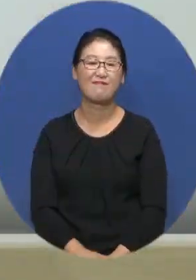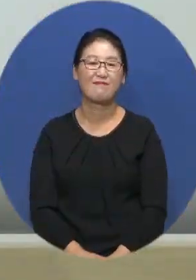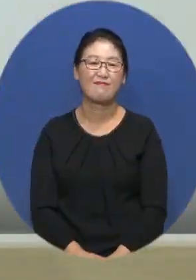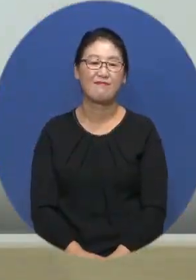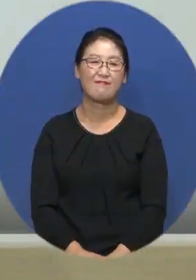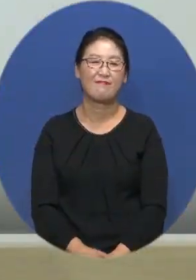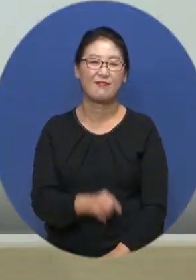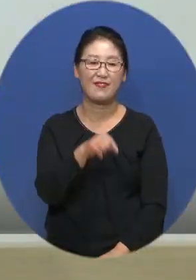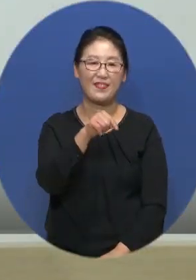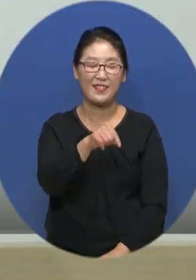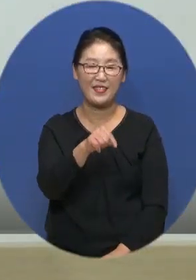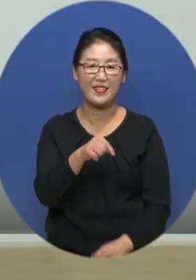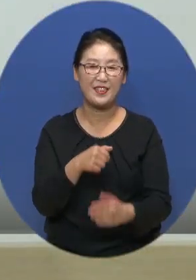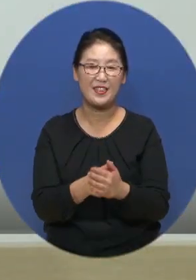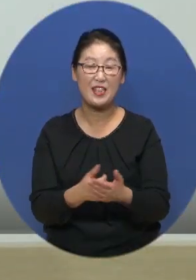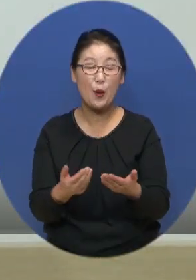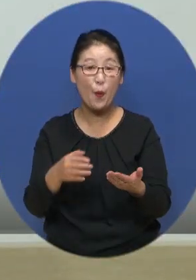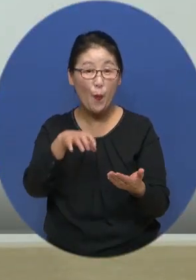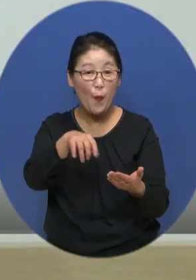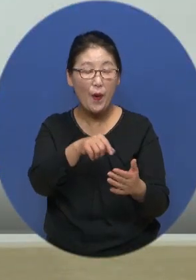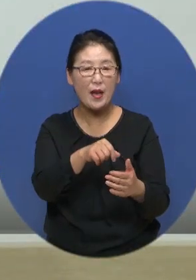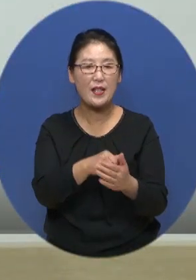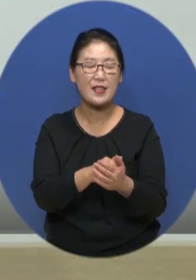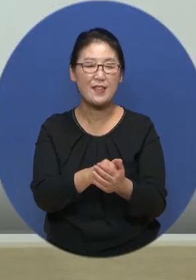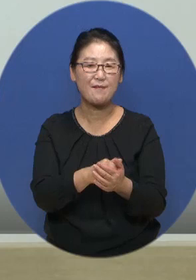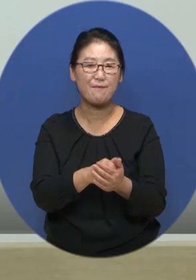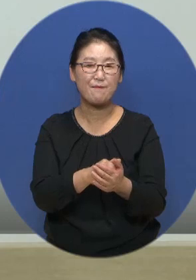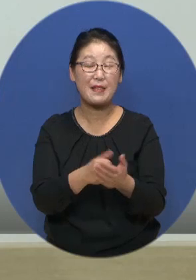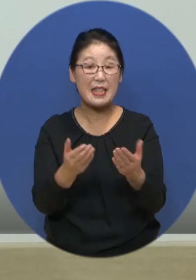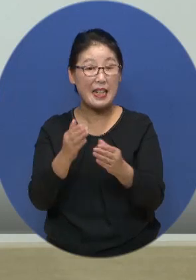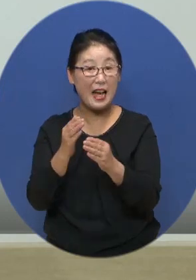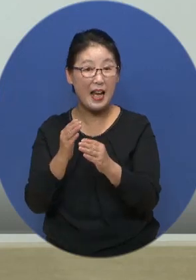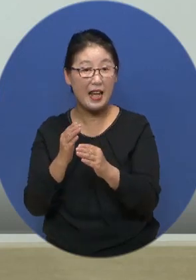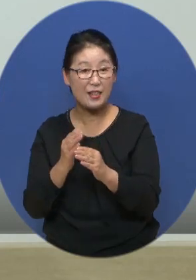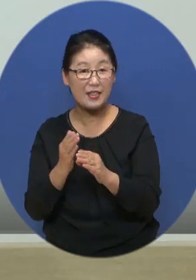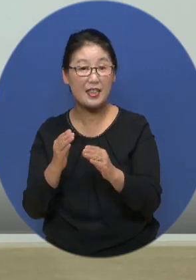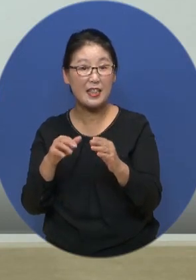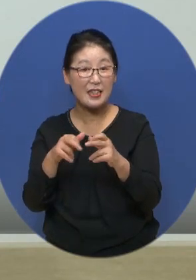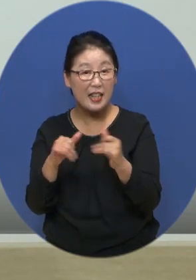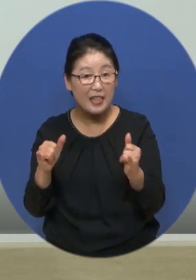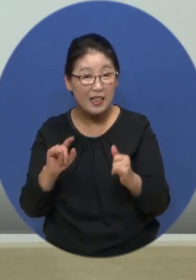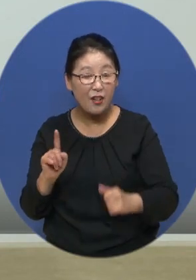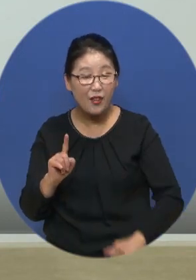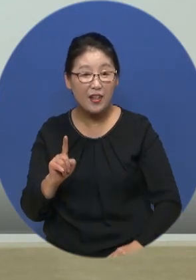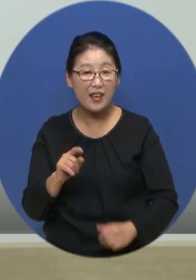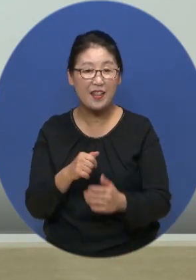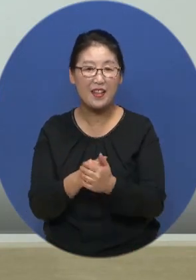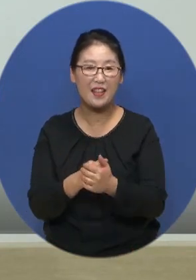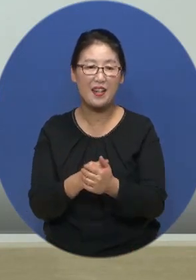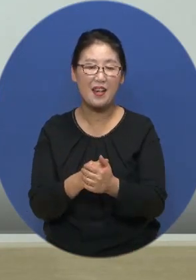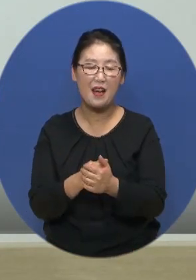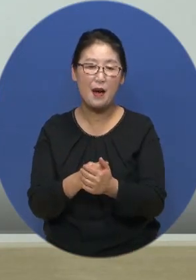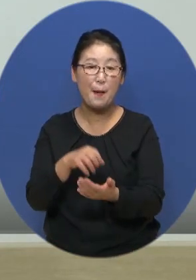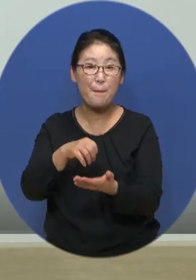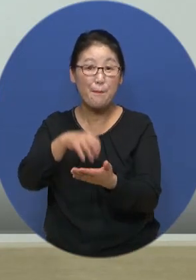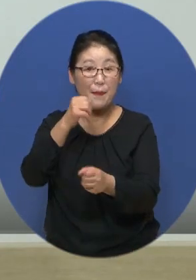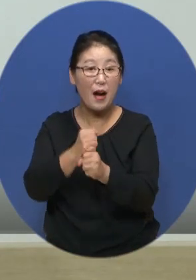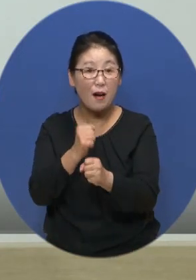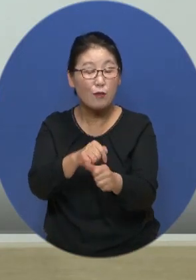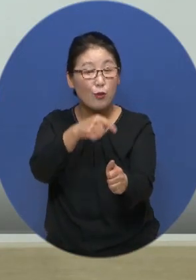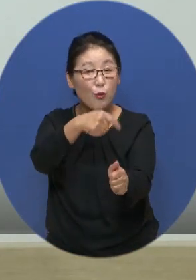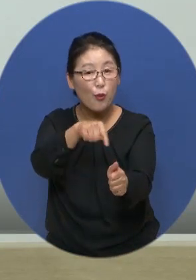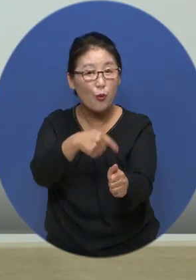네그레노에 채용된 장애인 직원들이 처음부터 제빵 실력을 갖추고 있는 경우가 드물 것 같은데요. 교육은